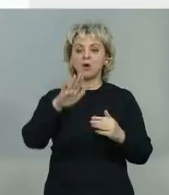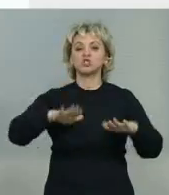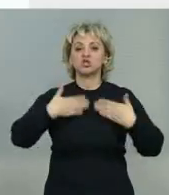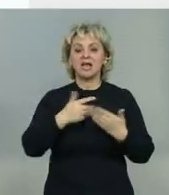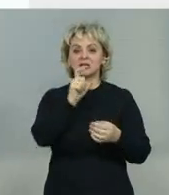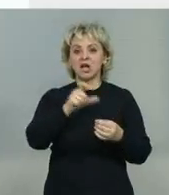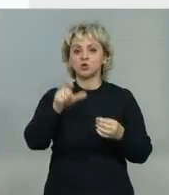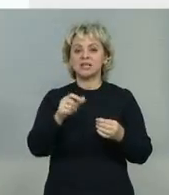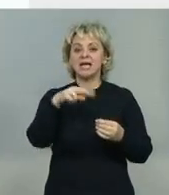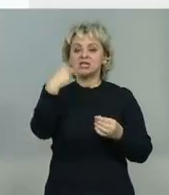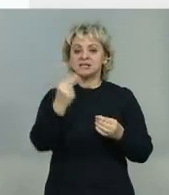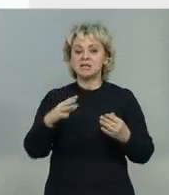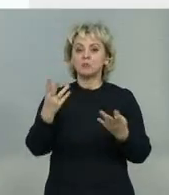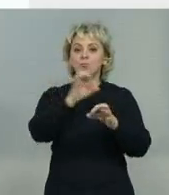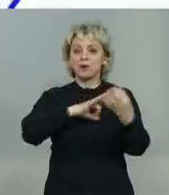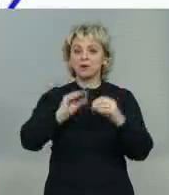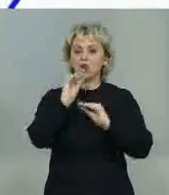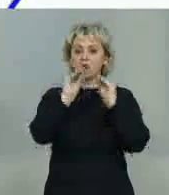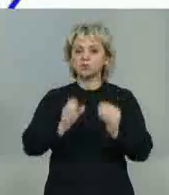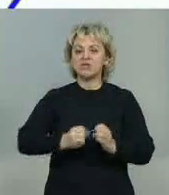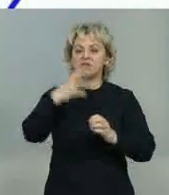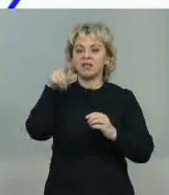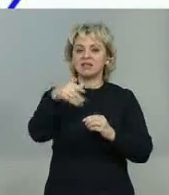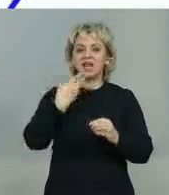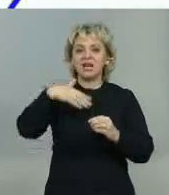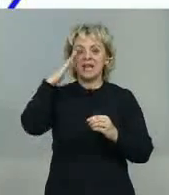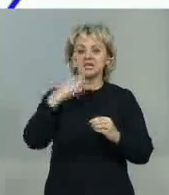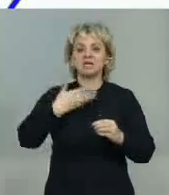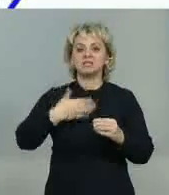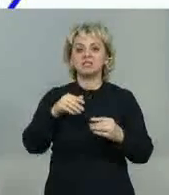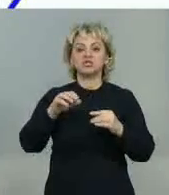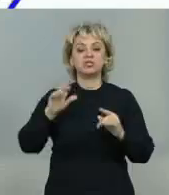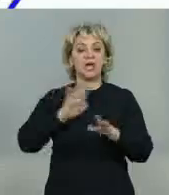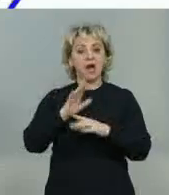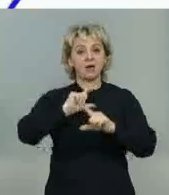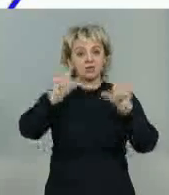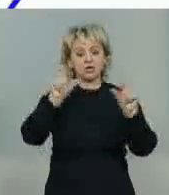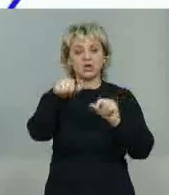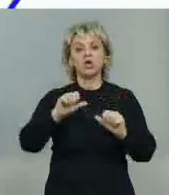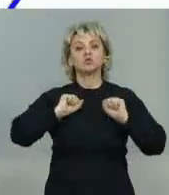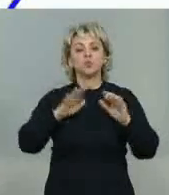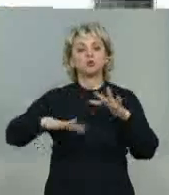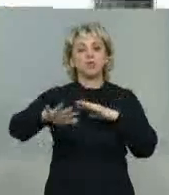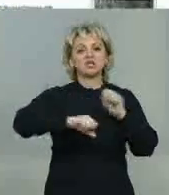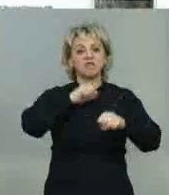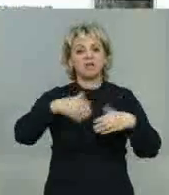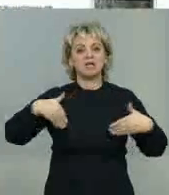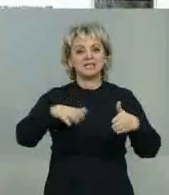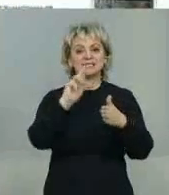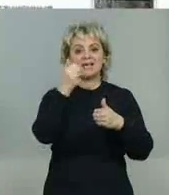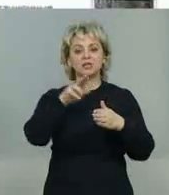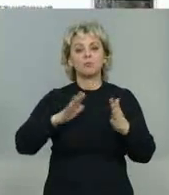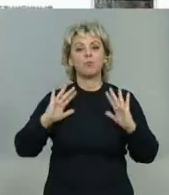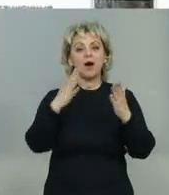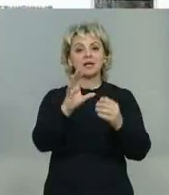пожелания горожан в дизайн-проектах – обустроить фонтаны и летние театры. Многие просят спортплощадки, велодорожки и скейт-парки.